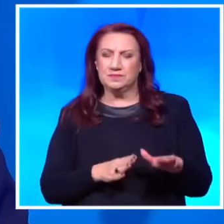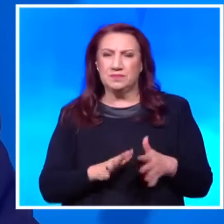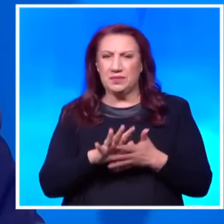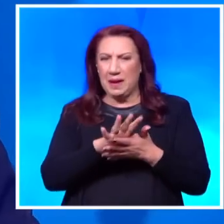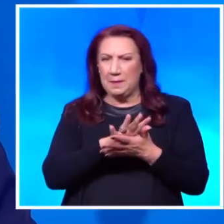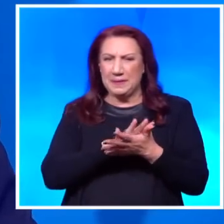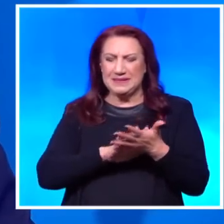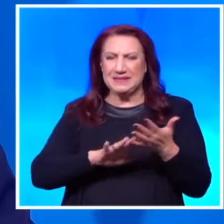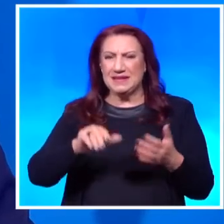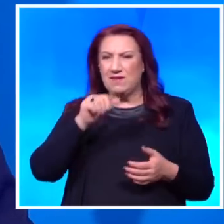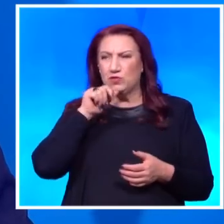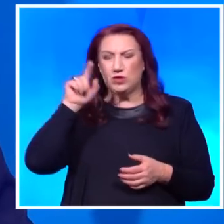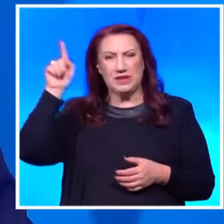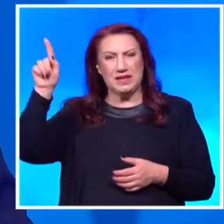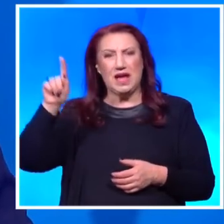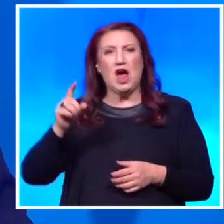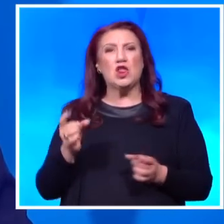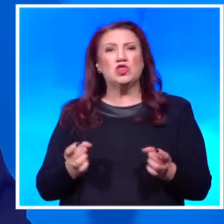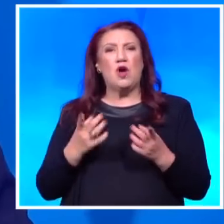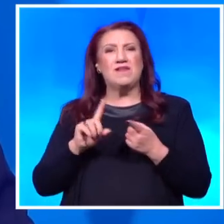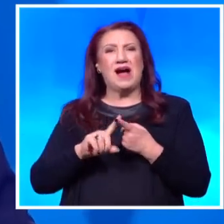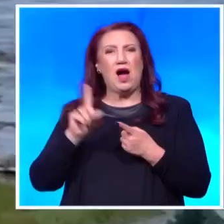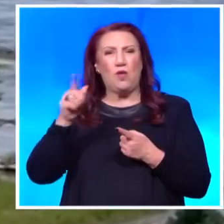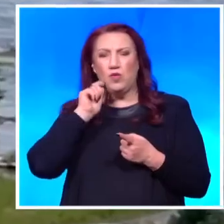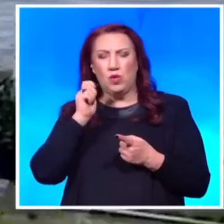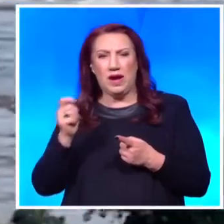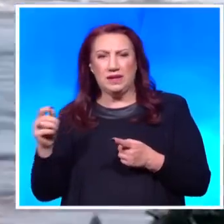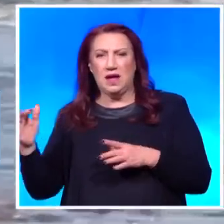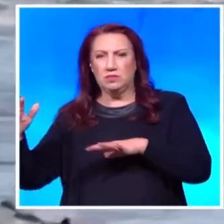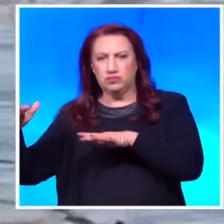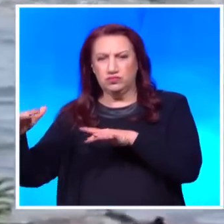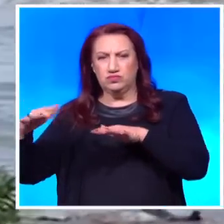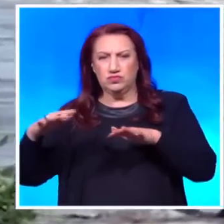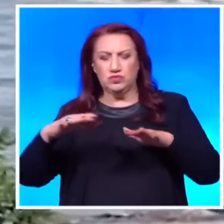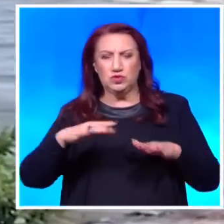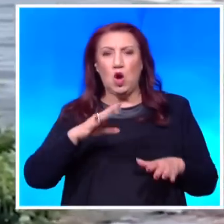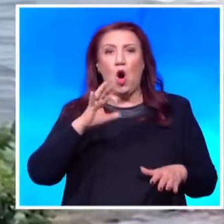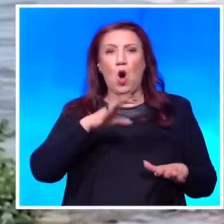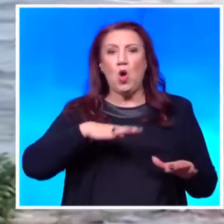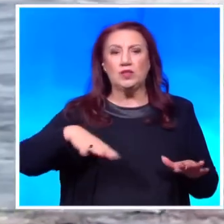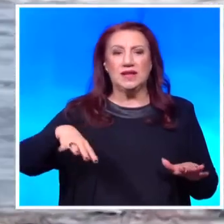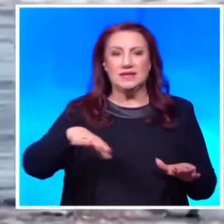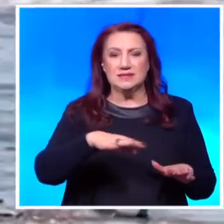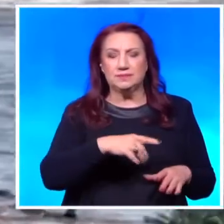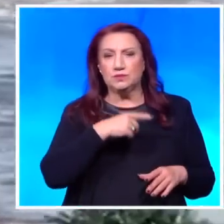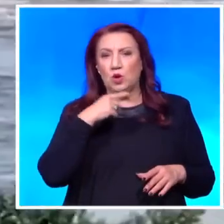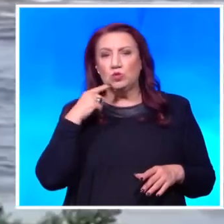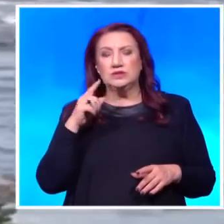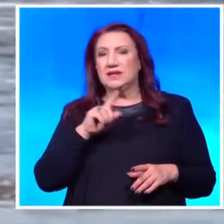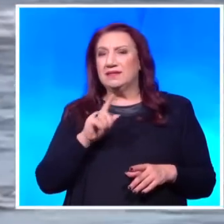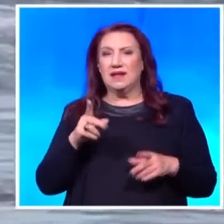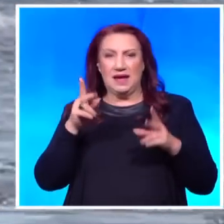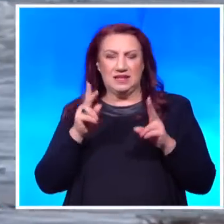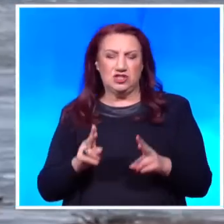Одеса. Достъпът до брега в района е ограничен. Русия е отхвърлила исканията на ООН за достъп до зоните под